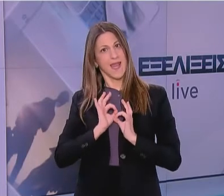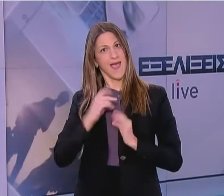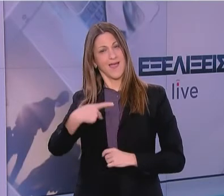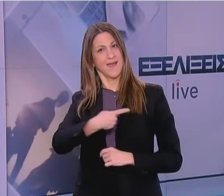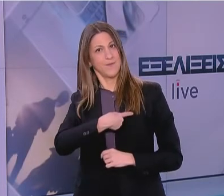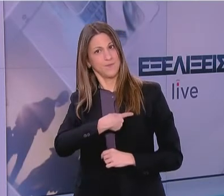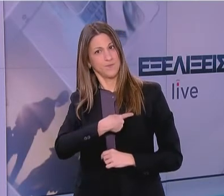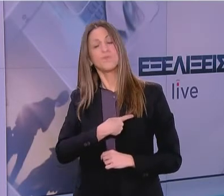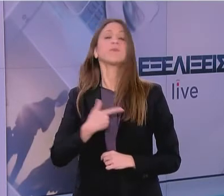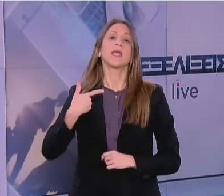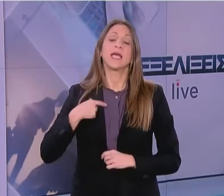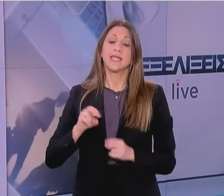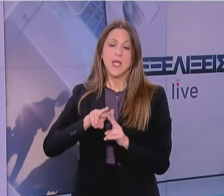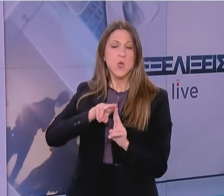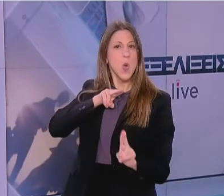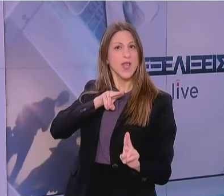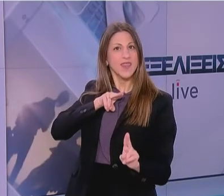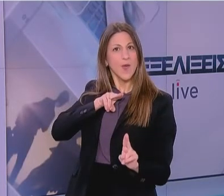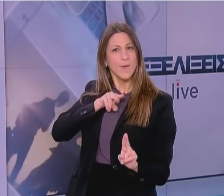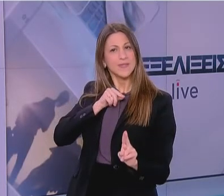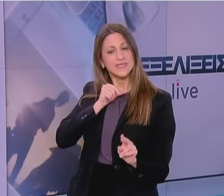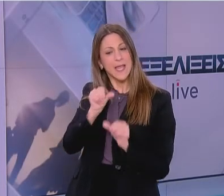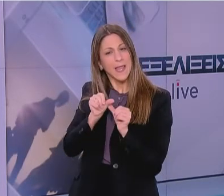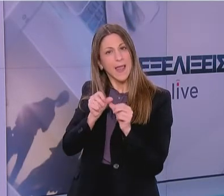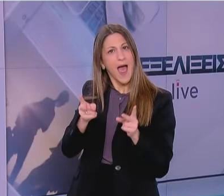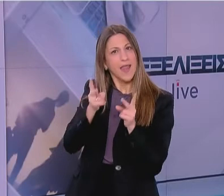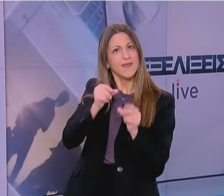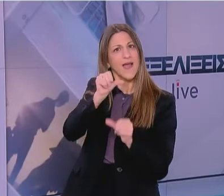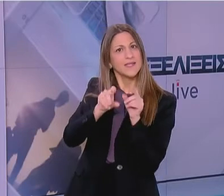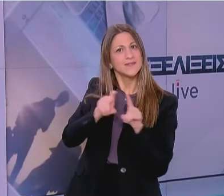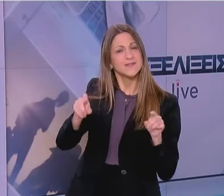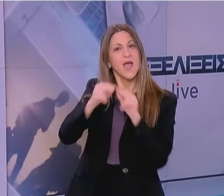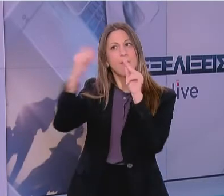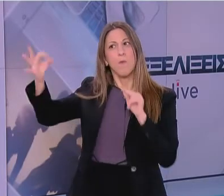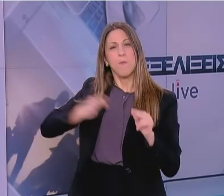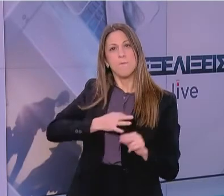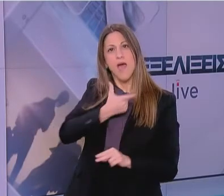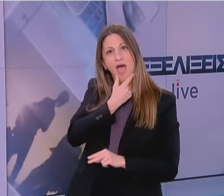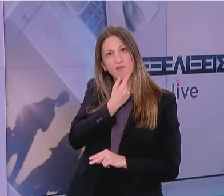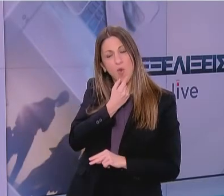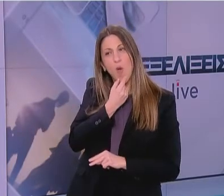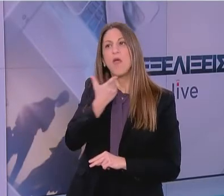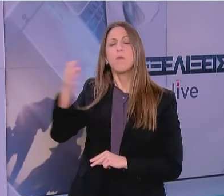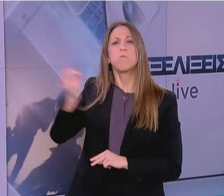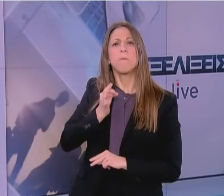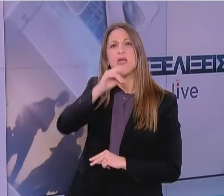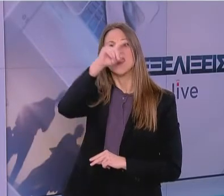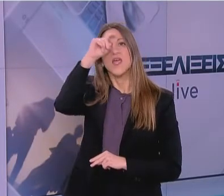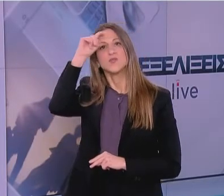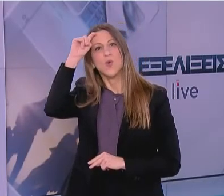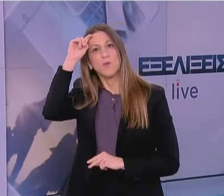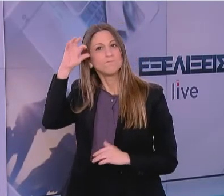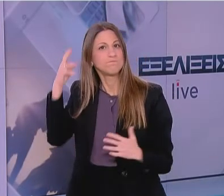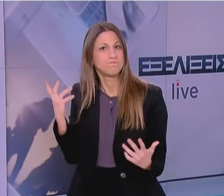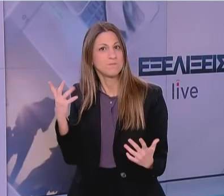αυτό θα μπορούσαν να κάνουν την πόρτα λίγο πιο ανοιχτή ή λίγο πιο κλειστή, ώστε να διευκολύνεται ή να δυσκολεύεται ο ιός αντίστοιχα να